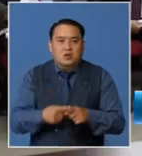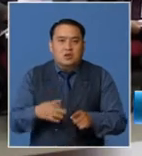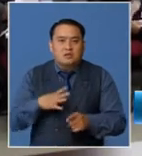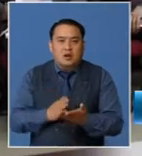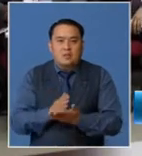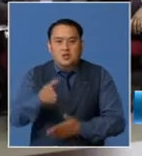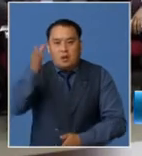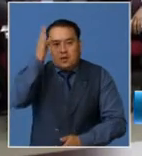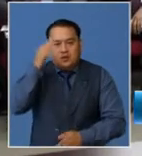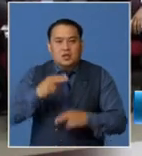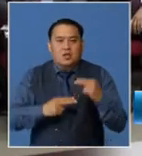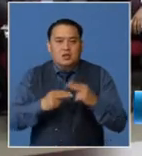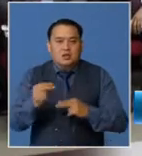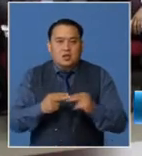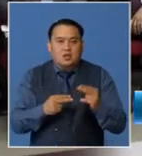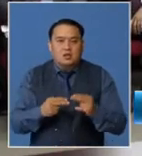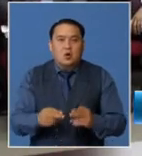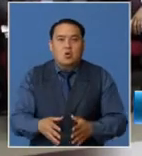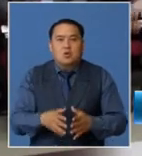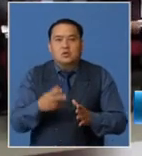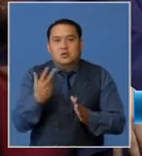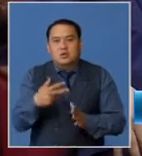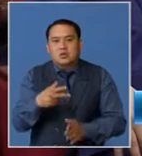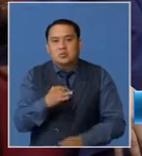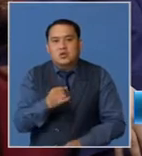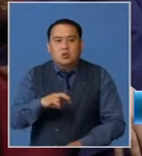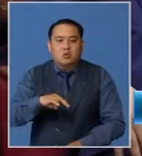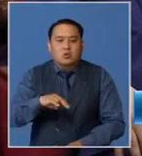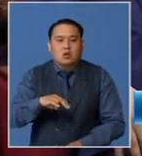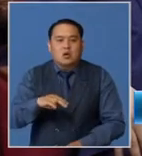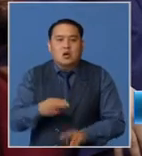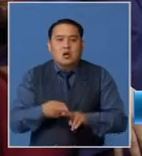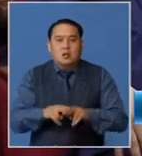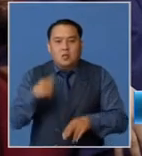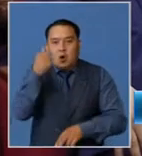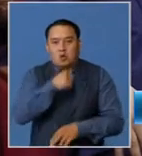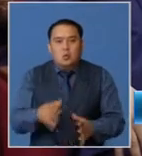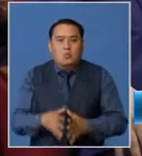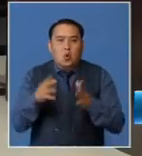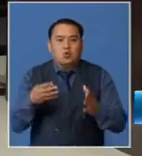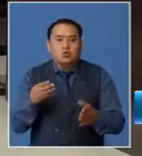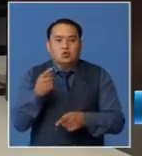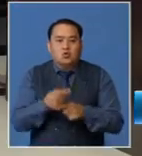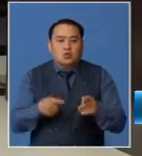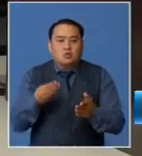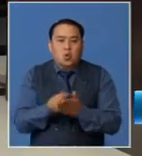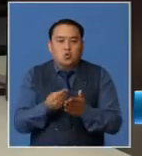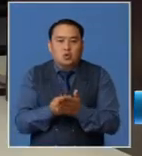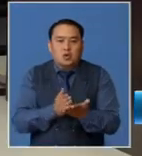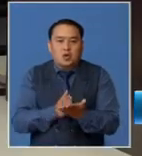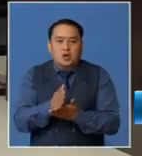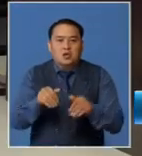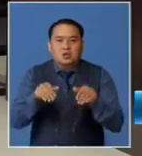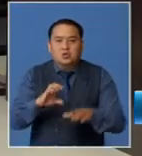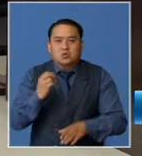пришлась на сферу образования и строительства. Суммарно свыше 30 миллионов. В этом же году большую часть бюджета намерены направить на